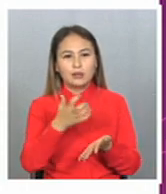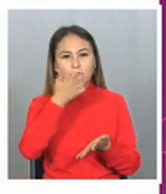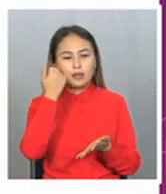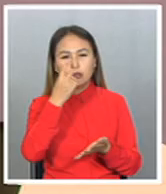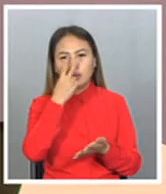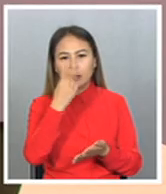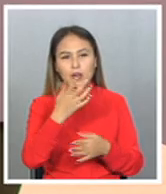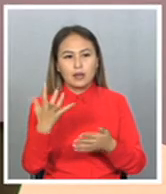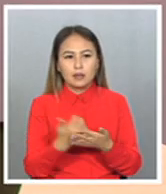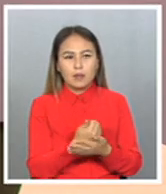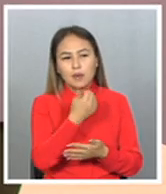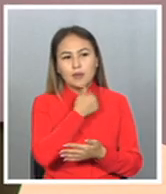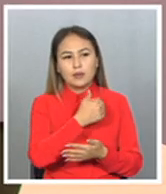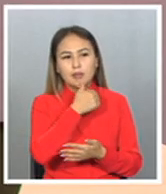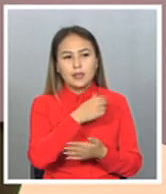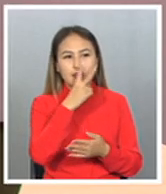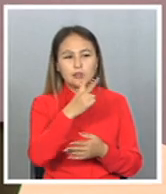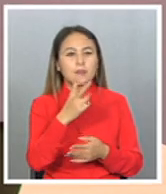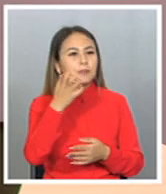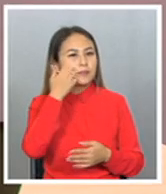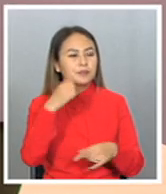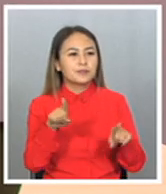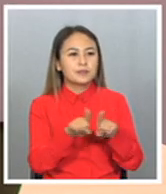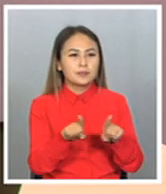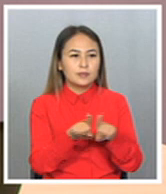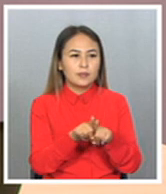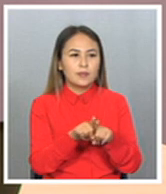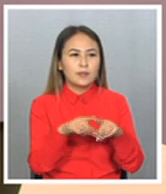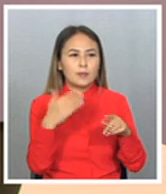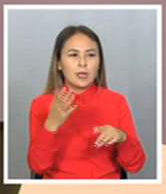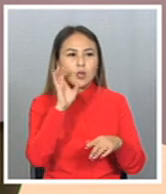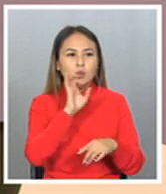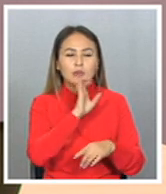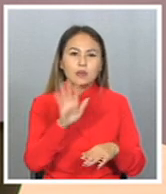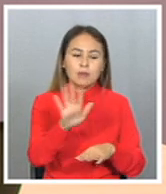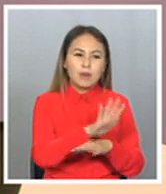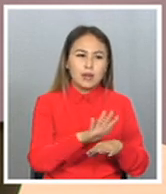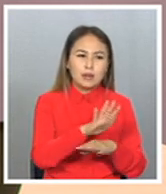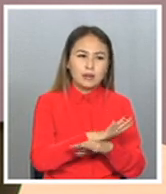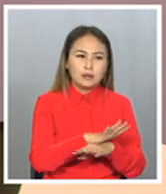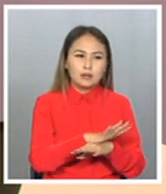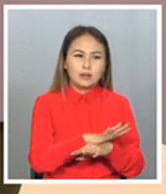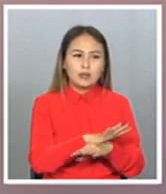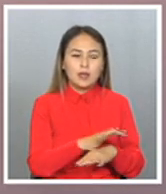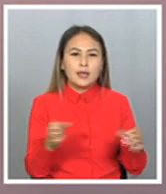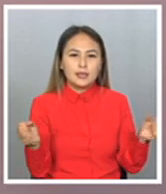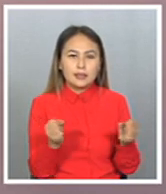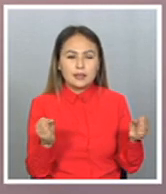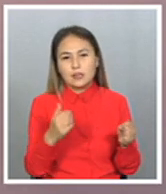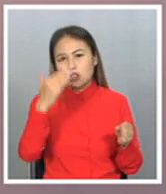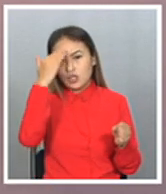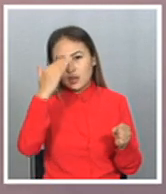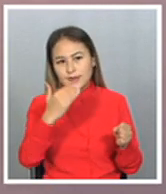анықтап алайық. Сызбада байқалып тұрғандай, солтүстік полярлық белдеу, қысы,